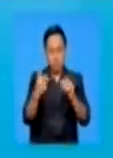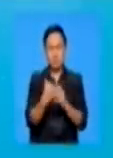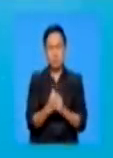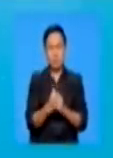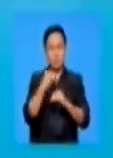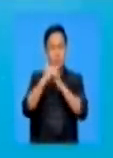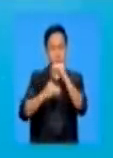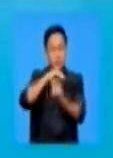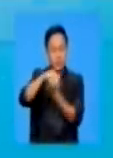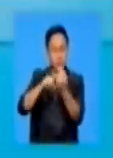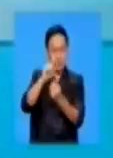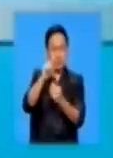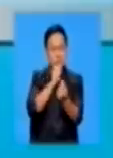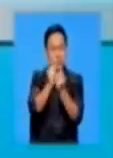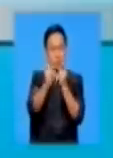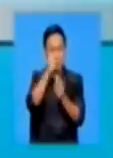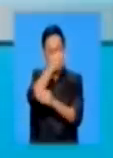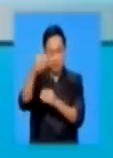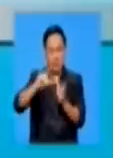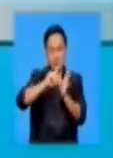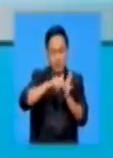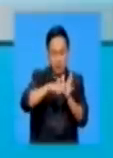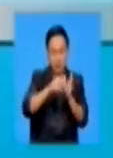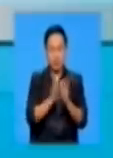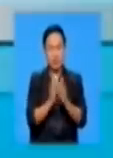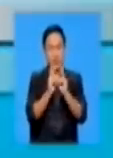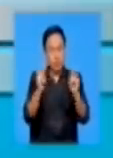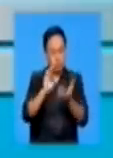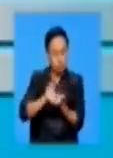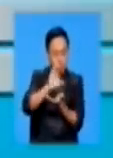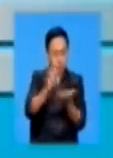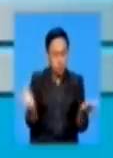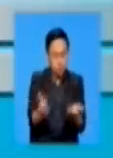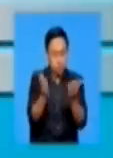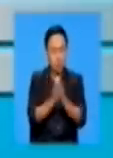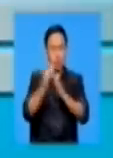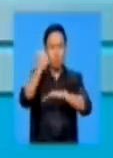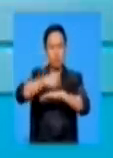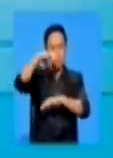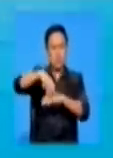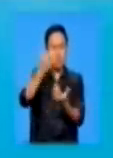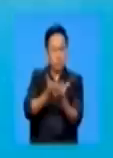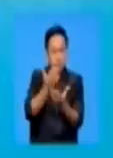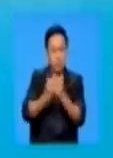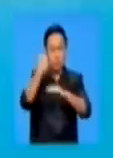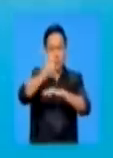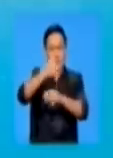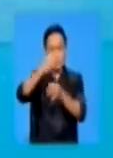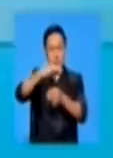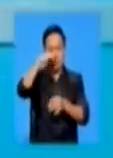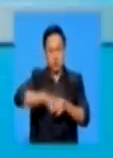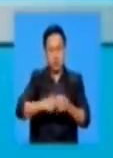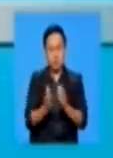พัฒนาการเศรษฐกิจและสังคมแห่งชาติเลขาธิการคณะกรรมการส่งเสริมการลงทุนผู้อำนวยการสำนักงบประมาณผู้ว่าการธนาคารประเทศไท